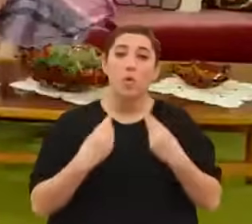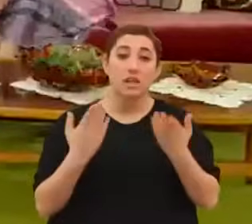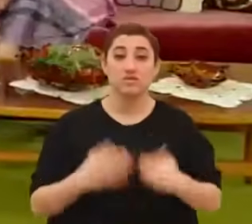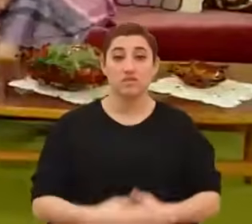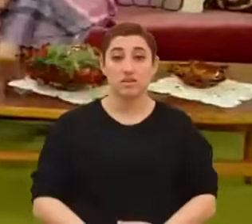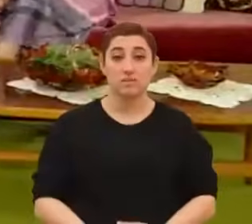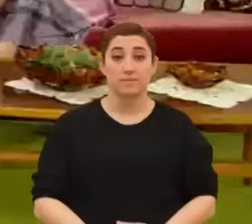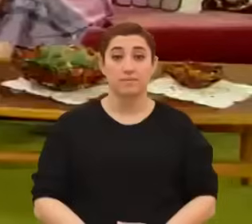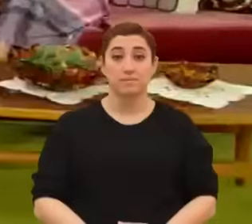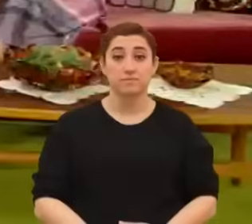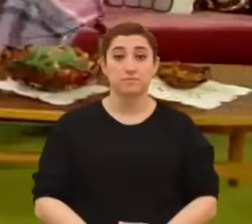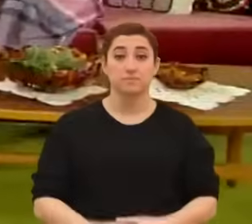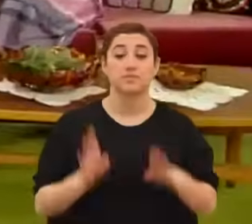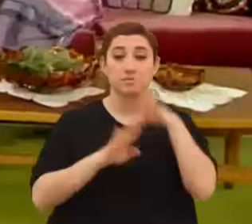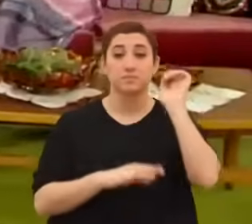abla ya.